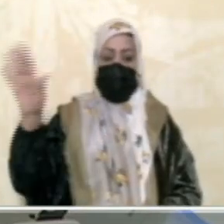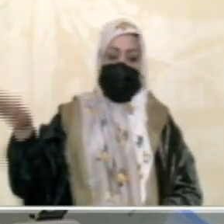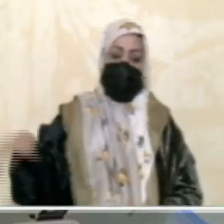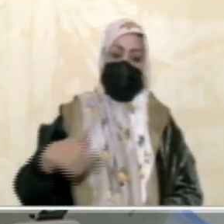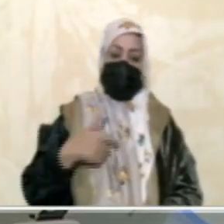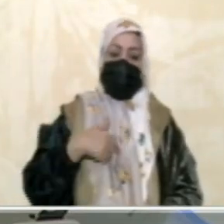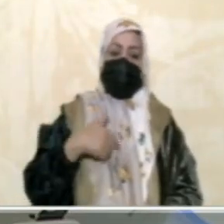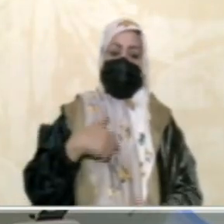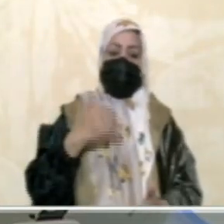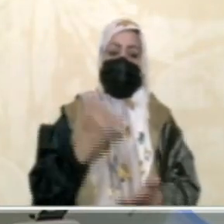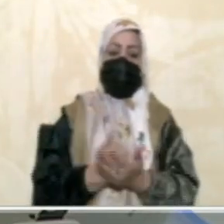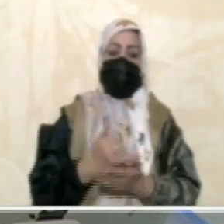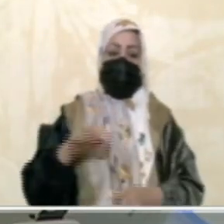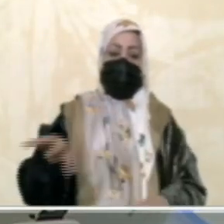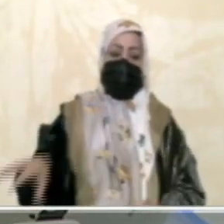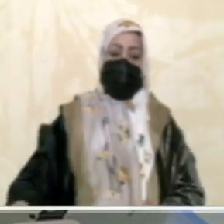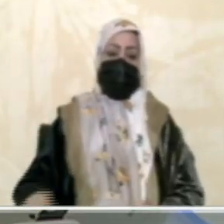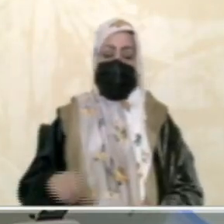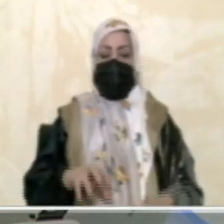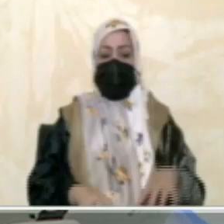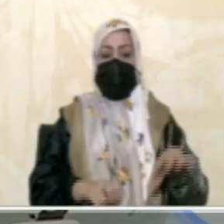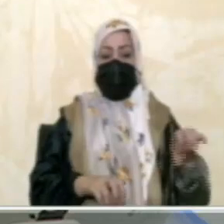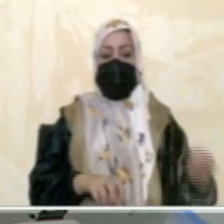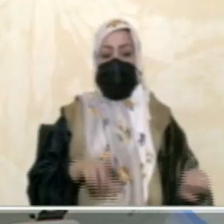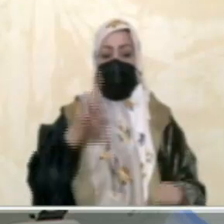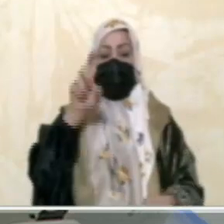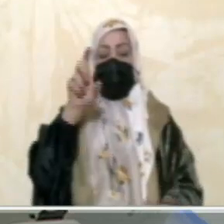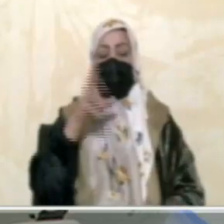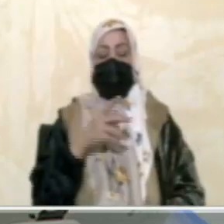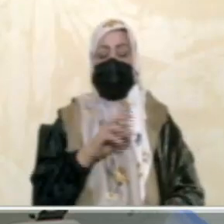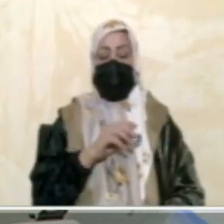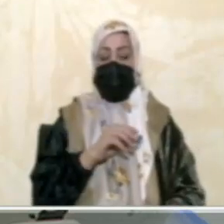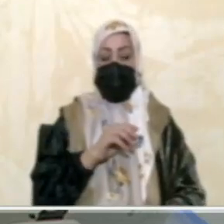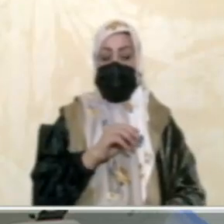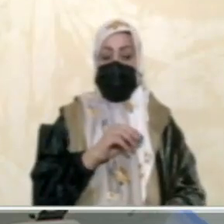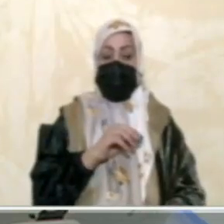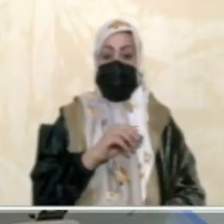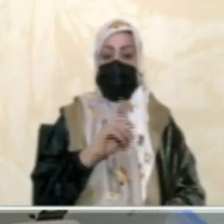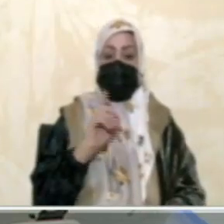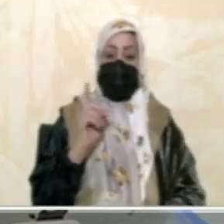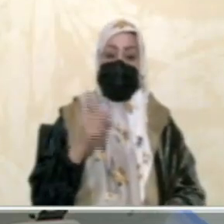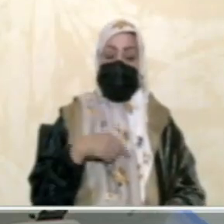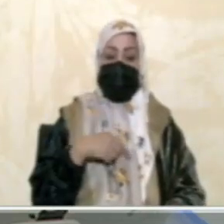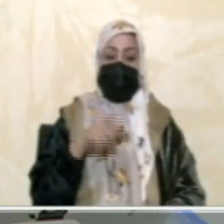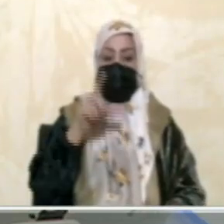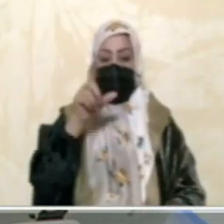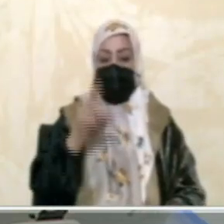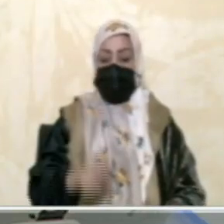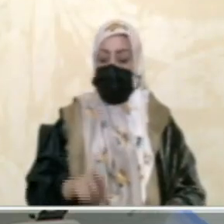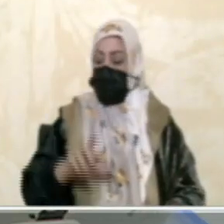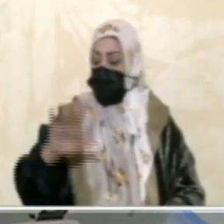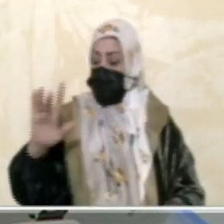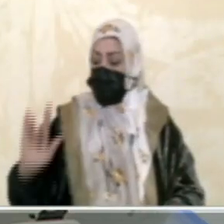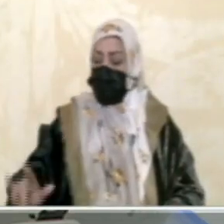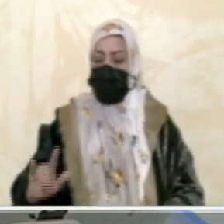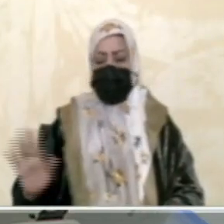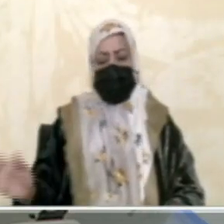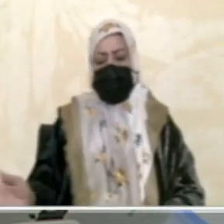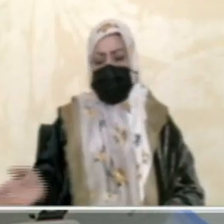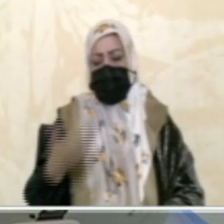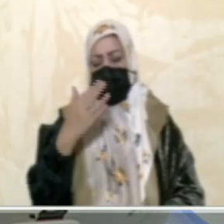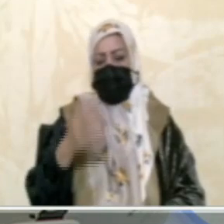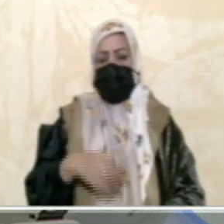وهذا الموضع واذا وجد شخصا جالسا في هذا المكان فانه يخاصمه